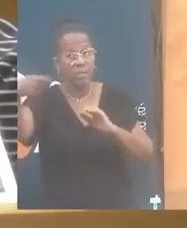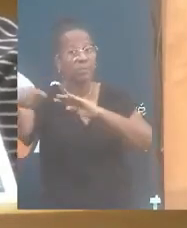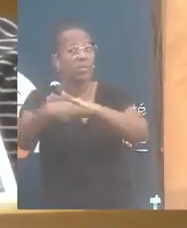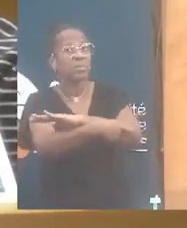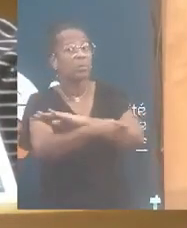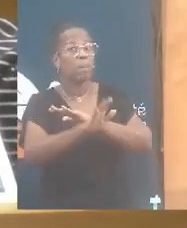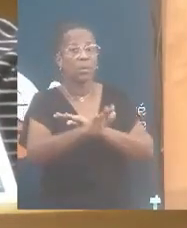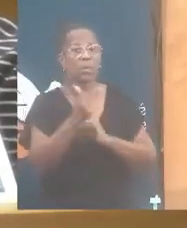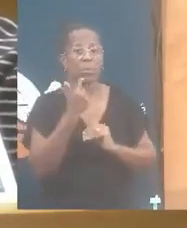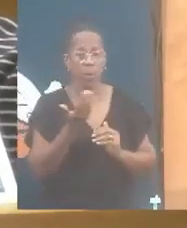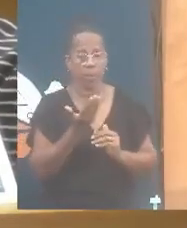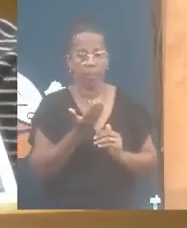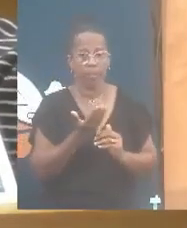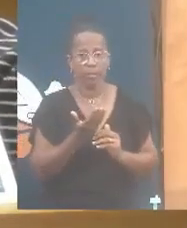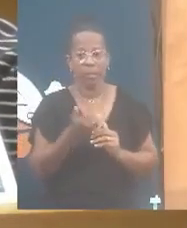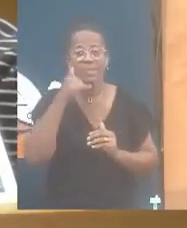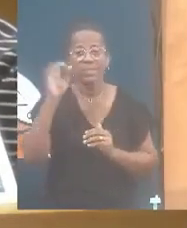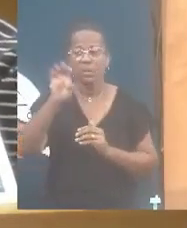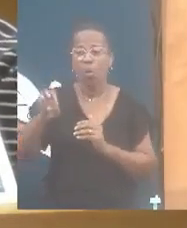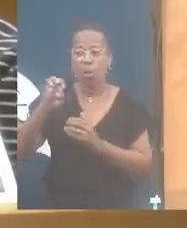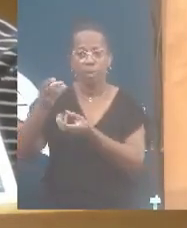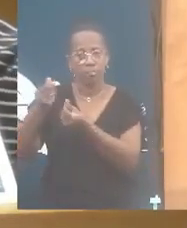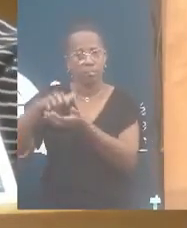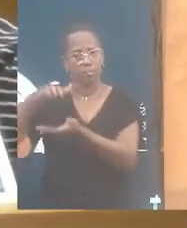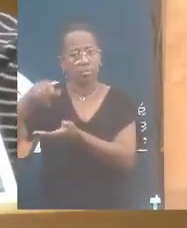Merci. Si ce ne sont pas les fonds européens, voilà la question. Merci beaucoup.